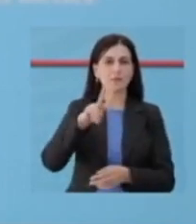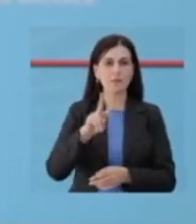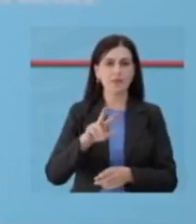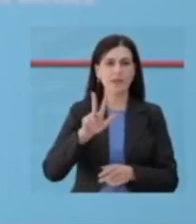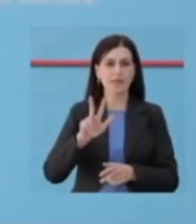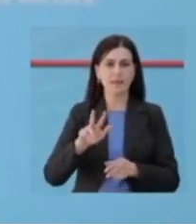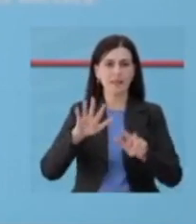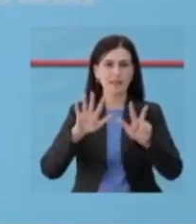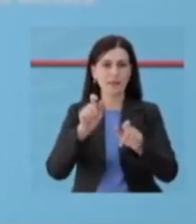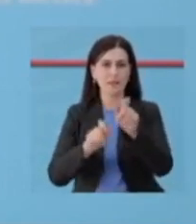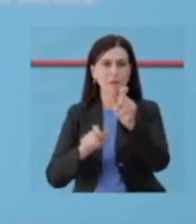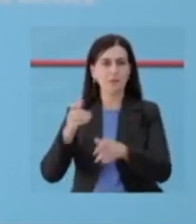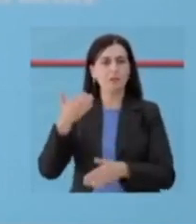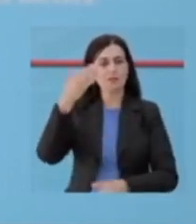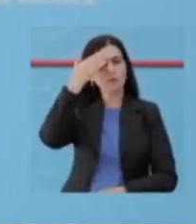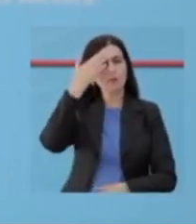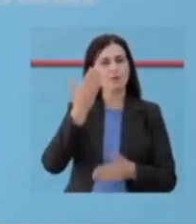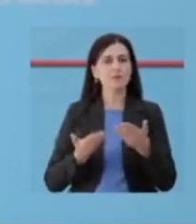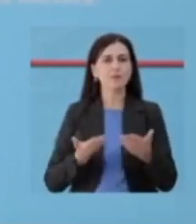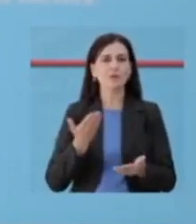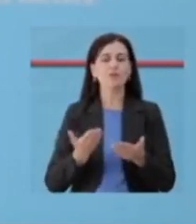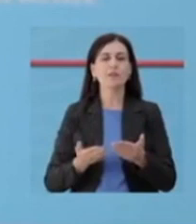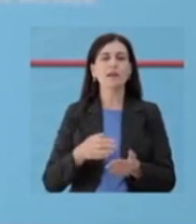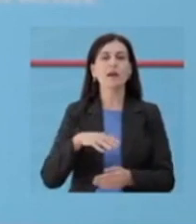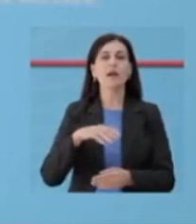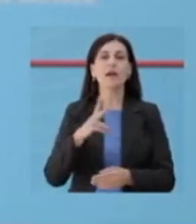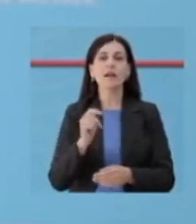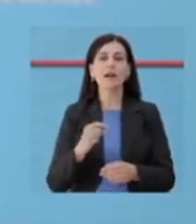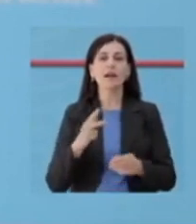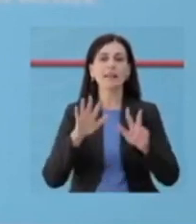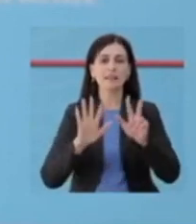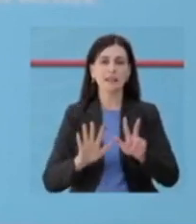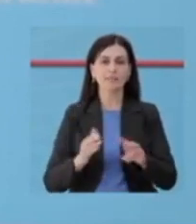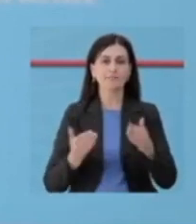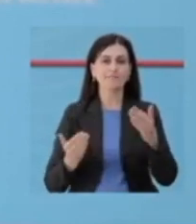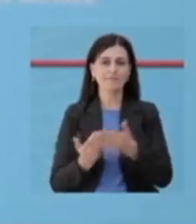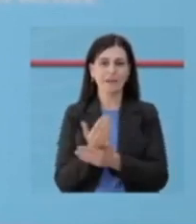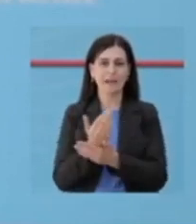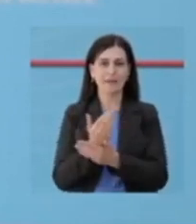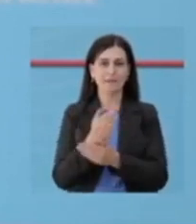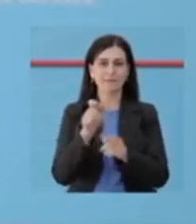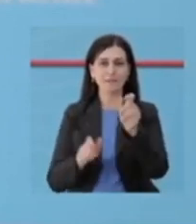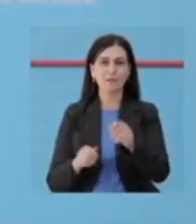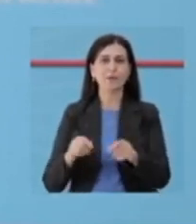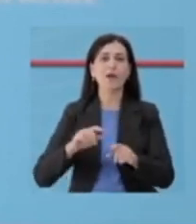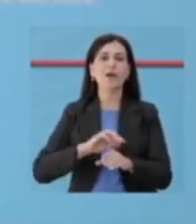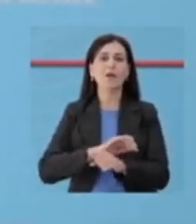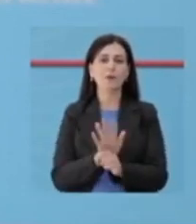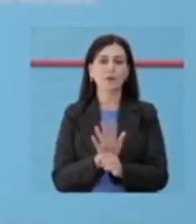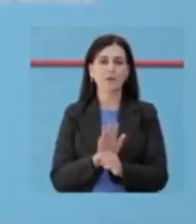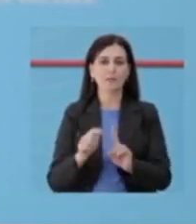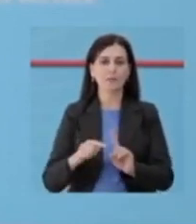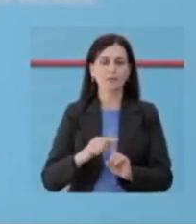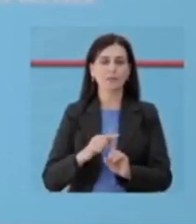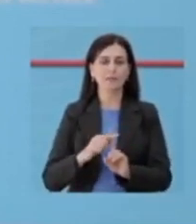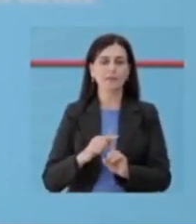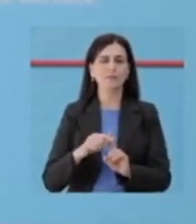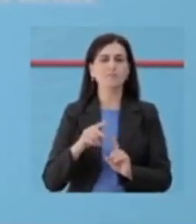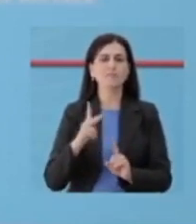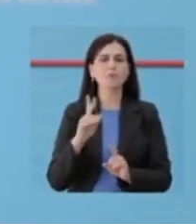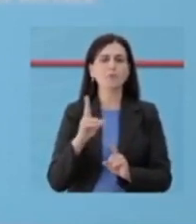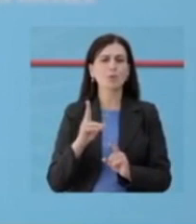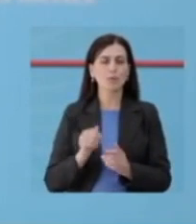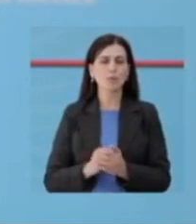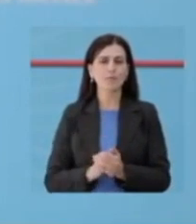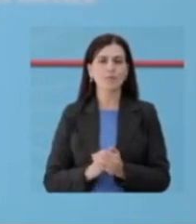238 rastet të dyshuara, prej cilave vetëm tëtë janë konfirmuar COVID-19. Pozitiv, shpëndarja geografike